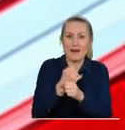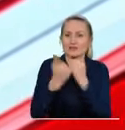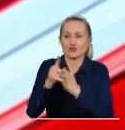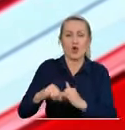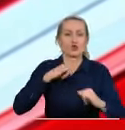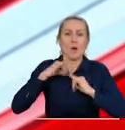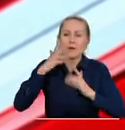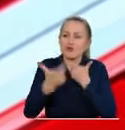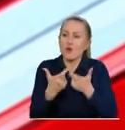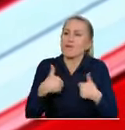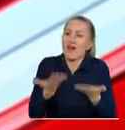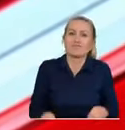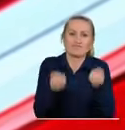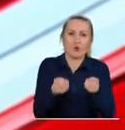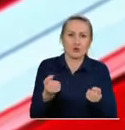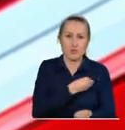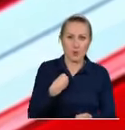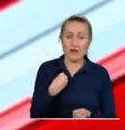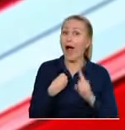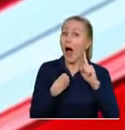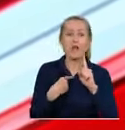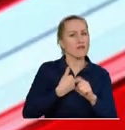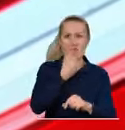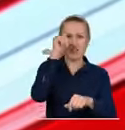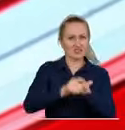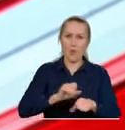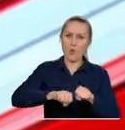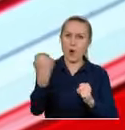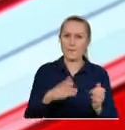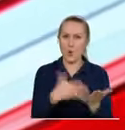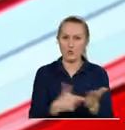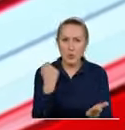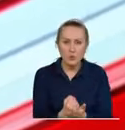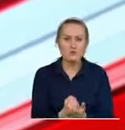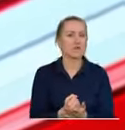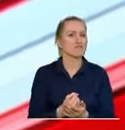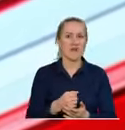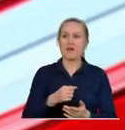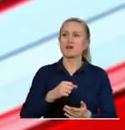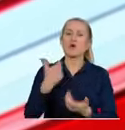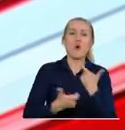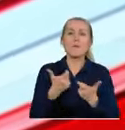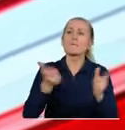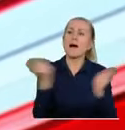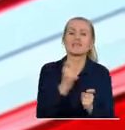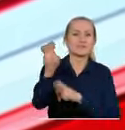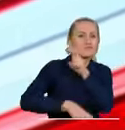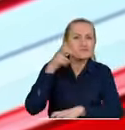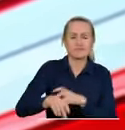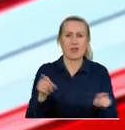wzmocnią Polskę. Ale nie będzie zgody na łamanie konstytucji, na uwłaszczenie się na państwie, na